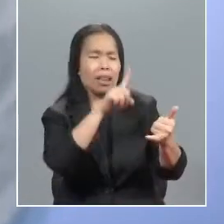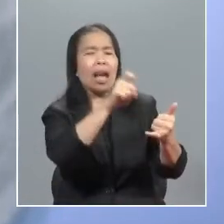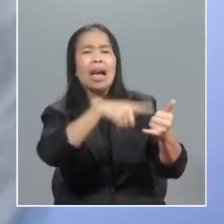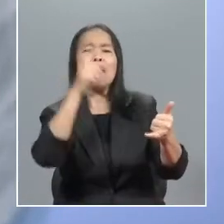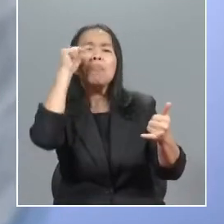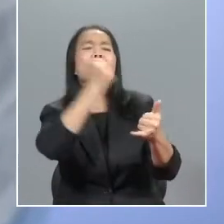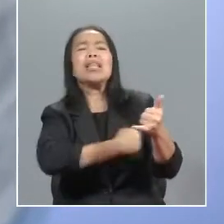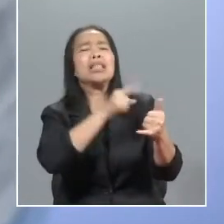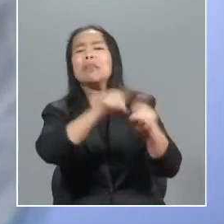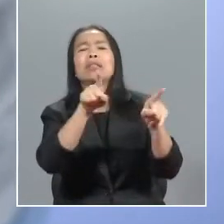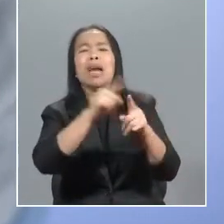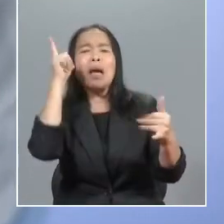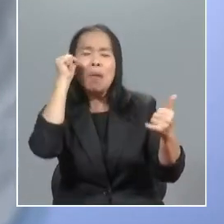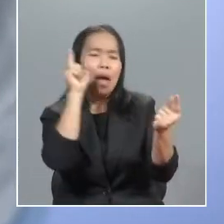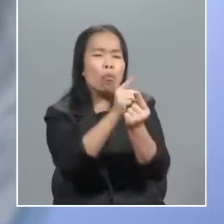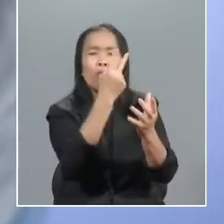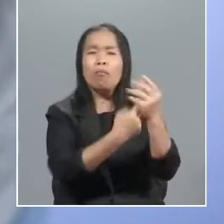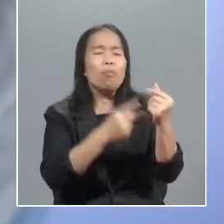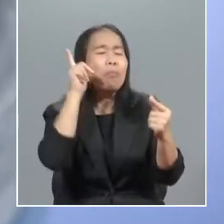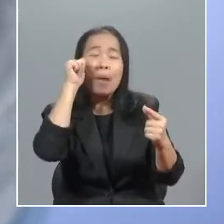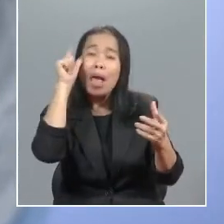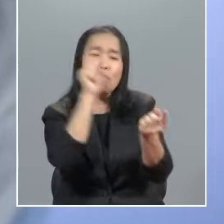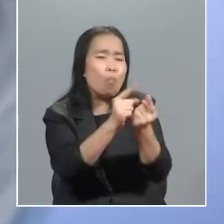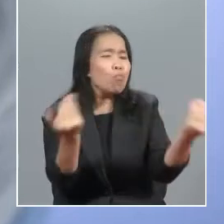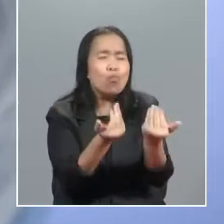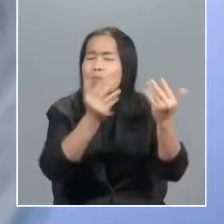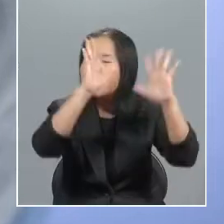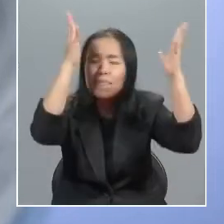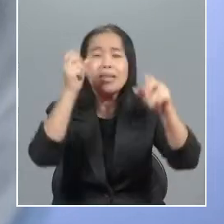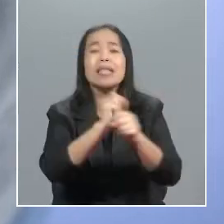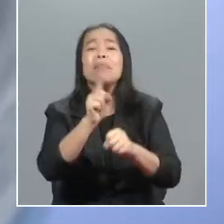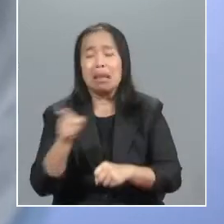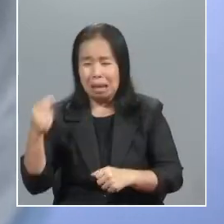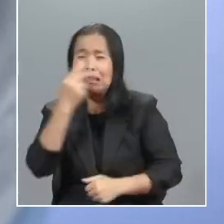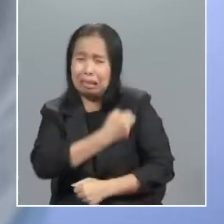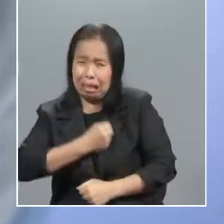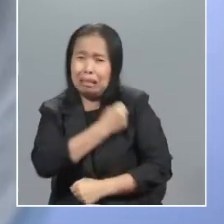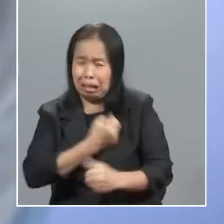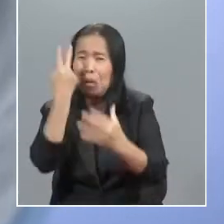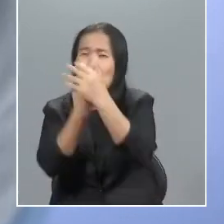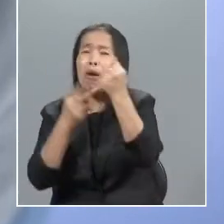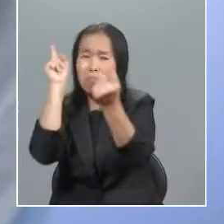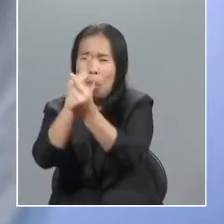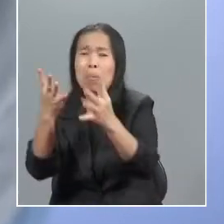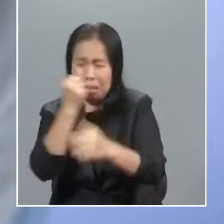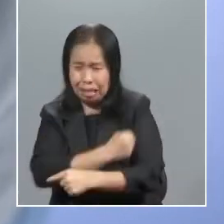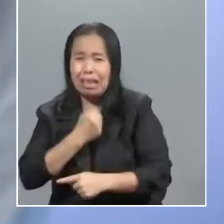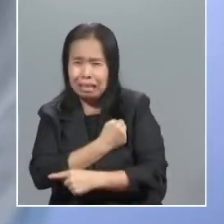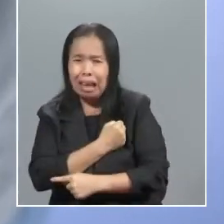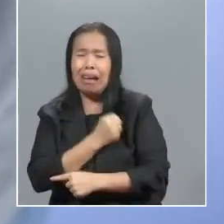ขาจะไม่ได้เจอลูกเขาอีกตลอดชีวิตเลย ใช่ค่ะ แต่ตัวตั้มเนี่ยวันหนึ่งเดี๋ยวก็ต้องออกมาแล้วไม่รู้จะออกมาประพฤติแบบนี้อีกหรือ